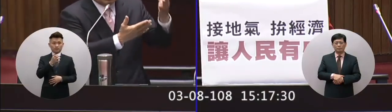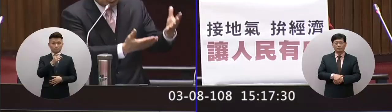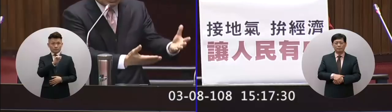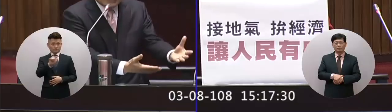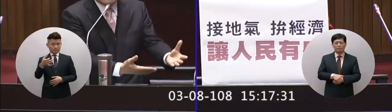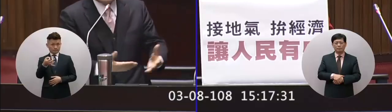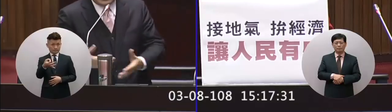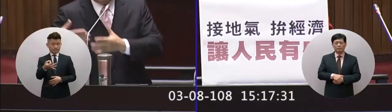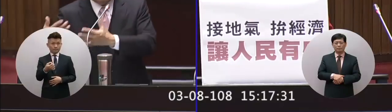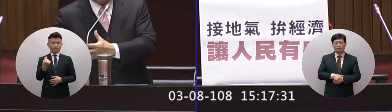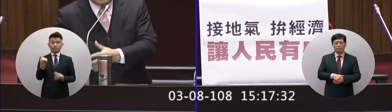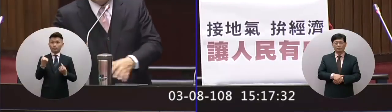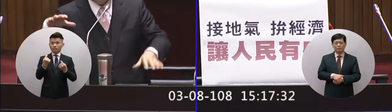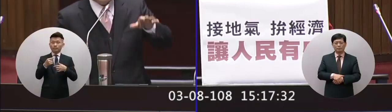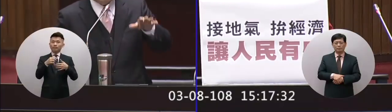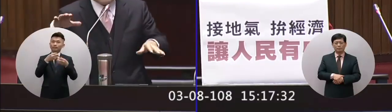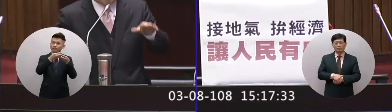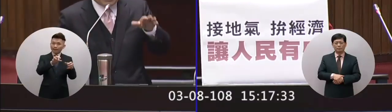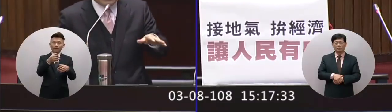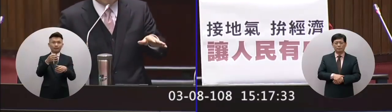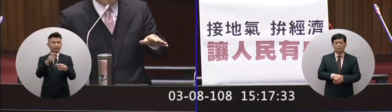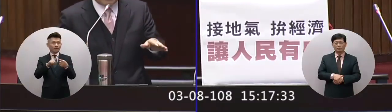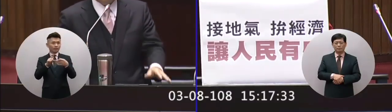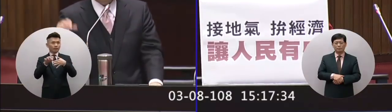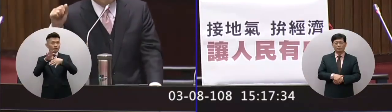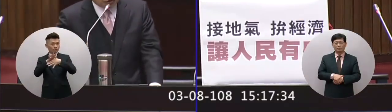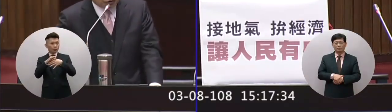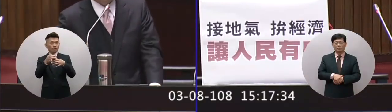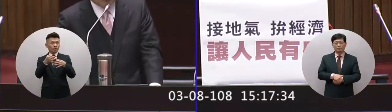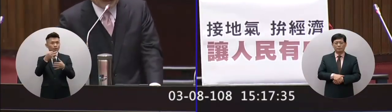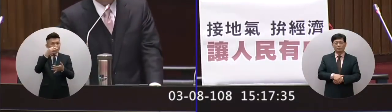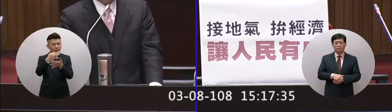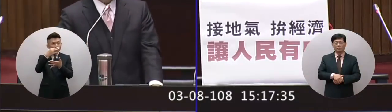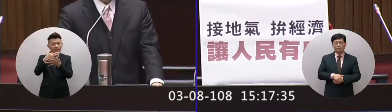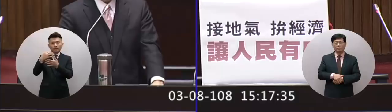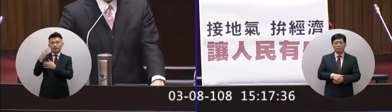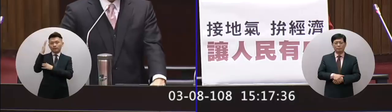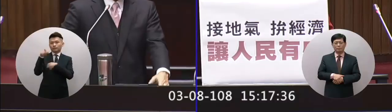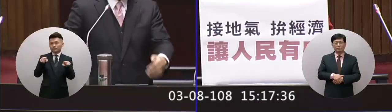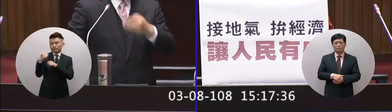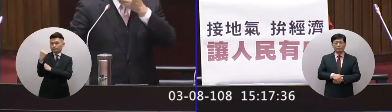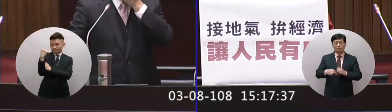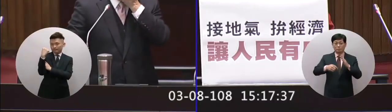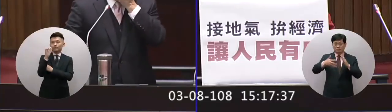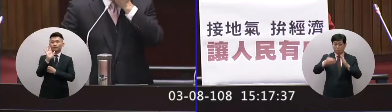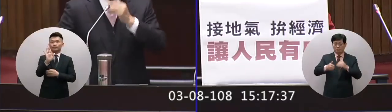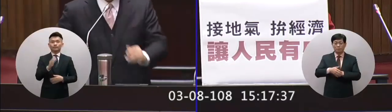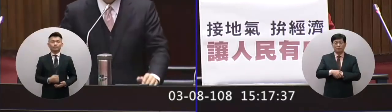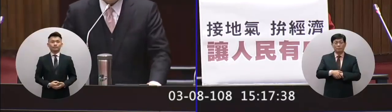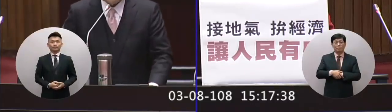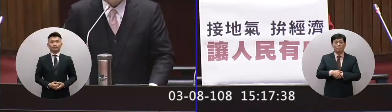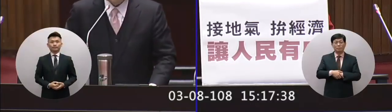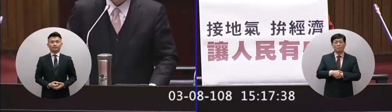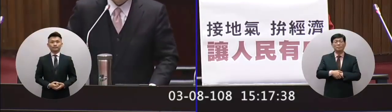如说如果是蛋价、肉价，政府在平抑方面我们都做努力。 院长，